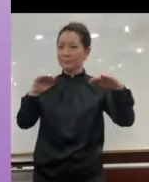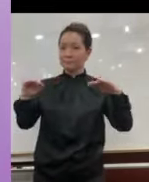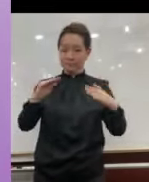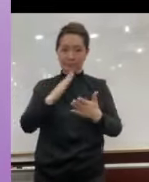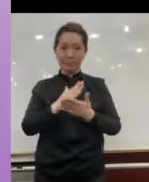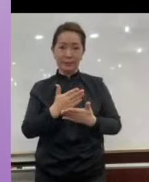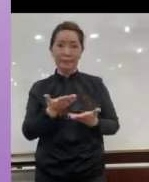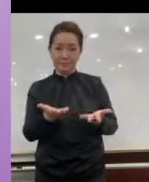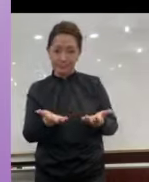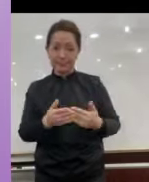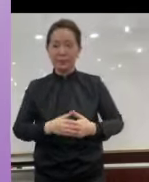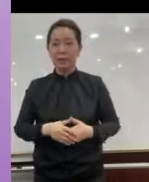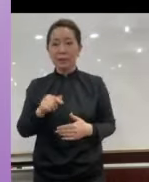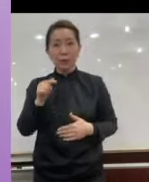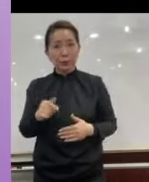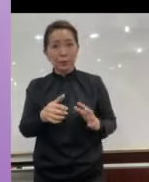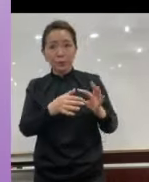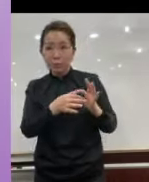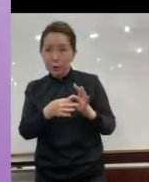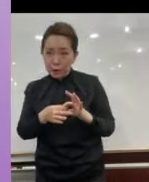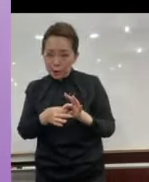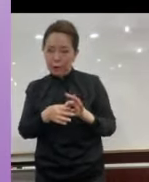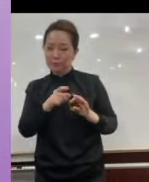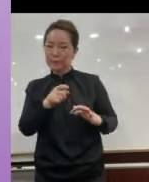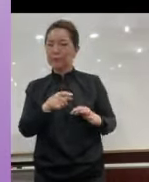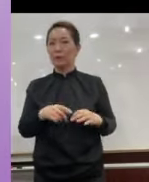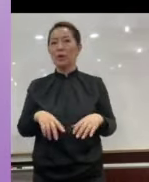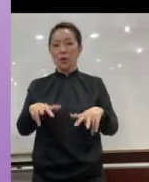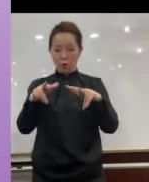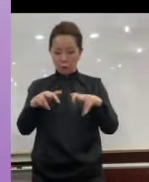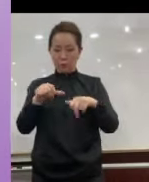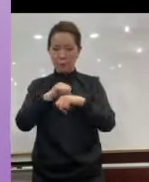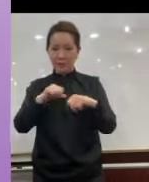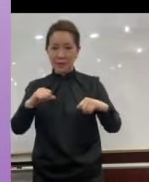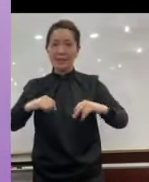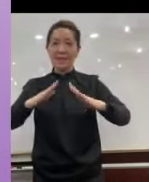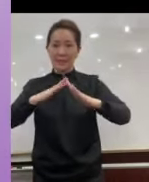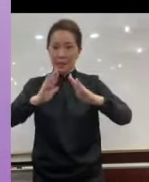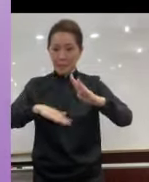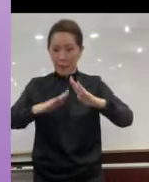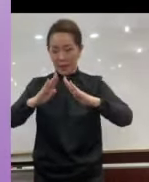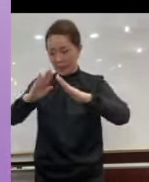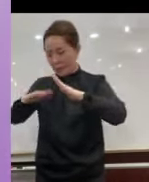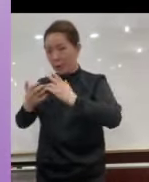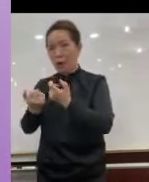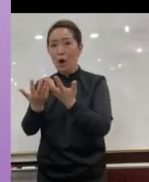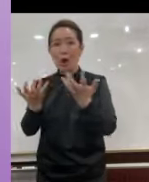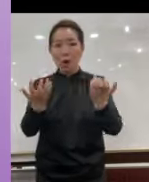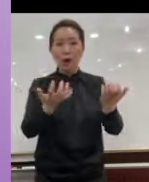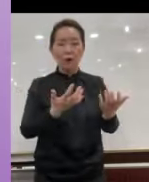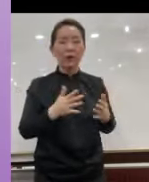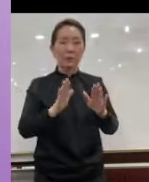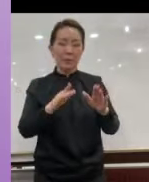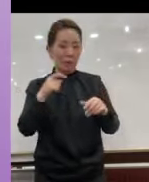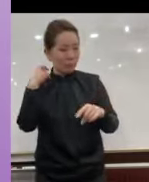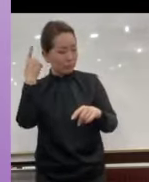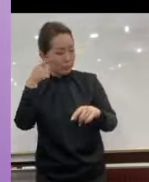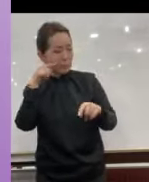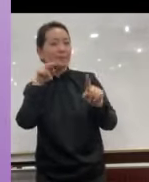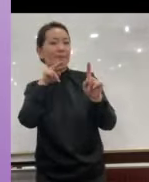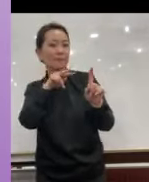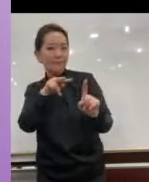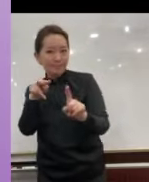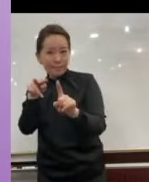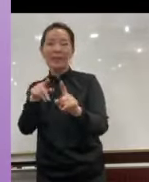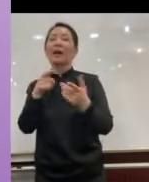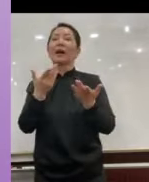Тийм учраас одоо манай хөшлөмжлөлтэй иргэд маань гэртээ нэлээд бас хөл хорионд орсон байгаа болов гэж бид нар бодсон үндсэндээ